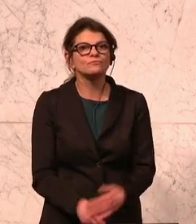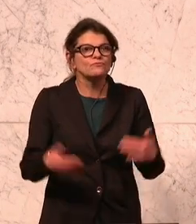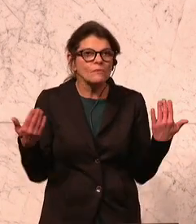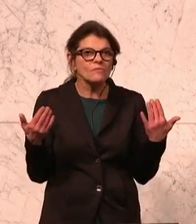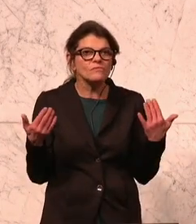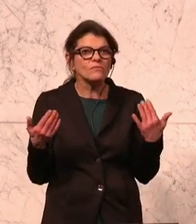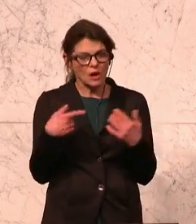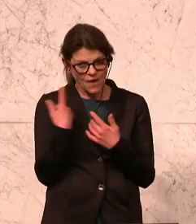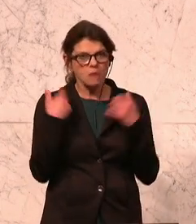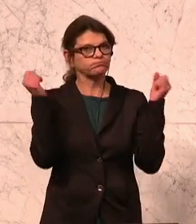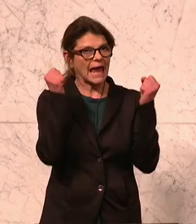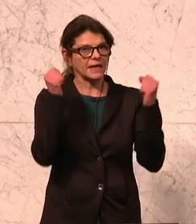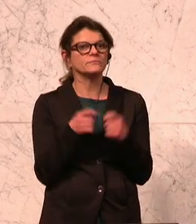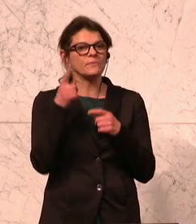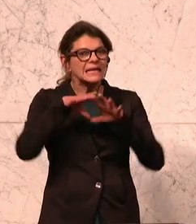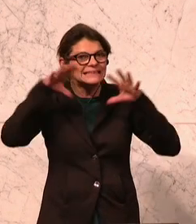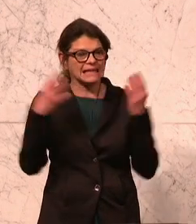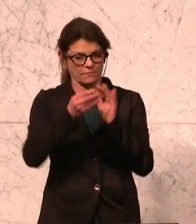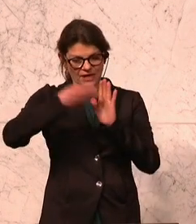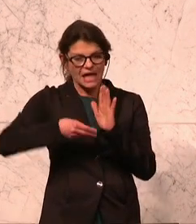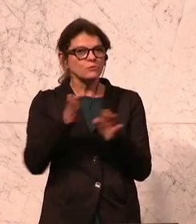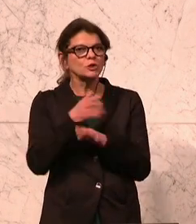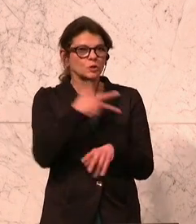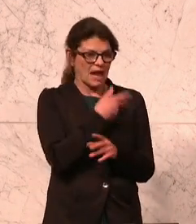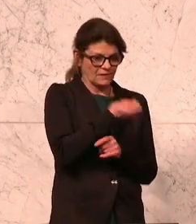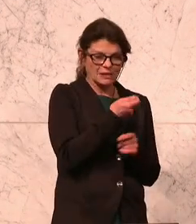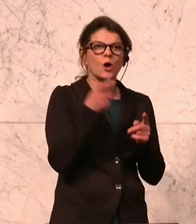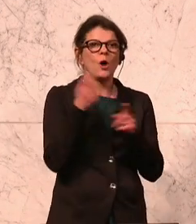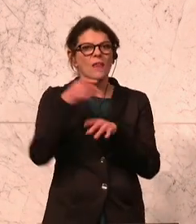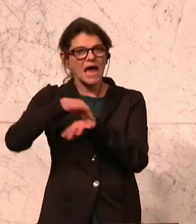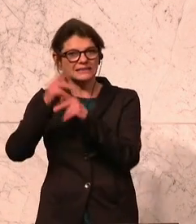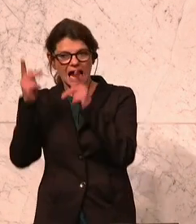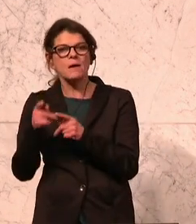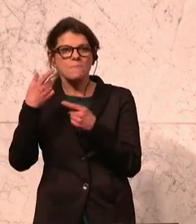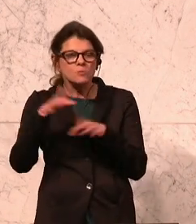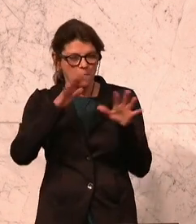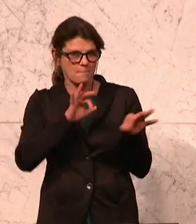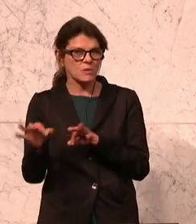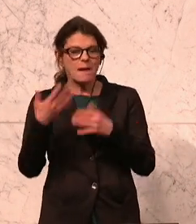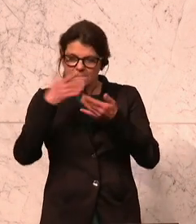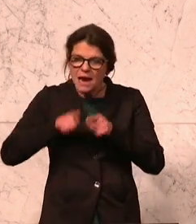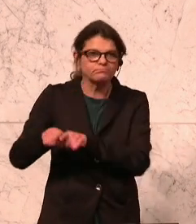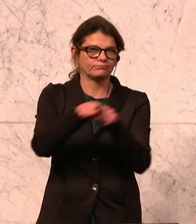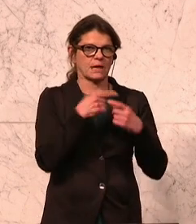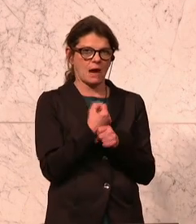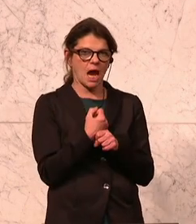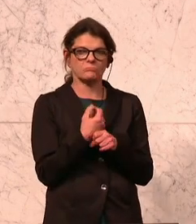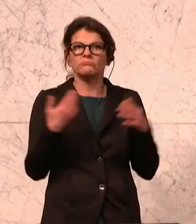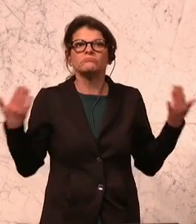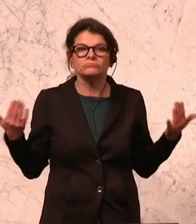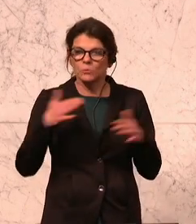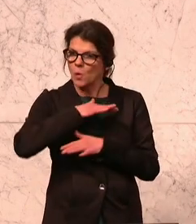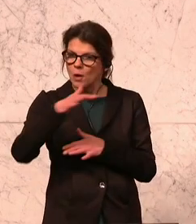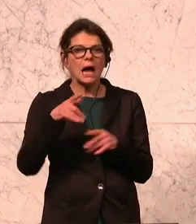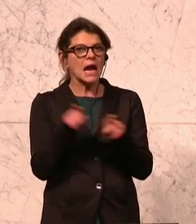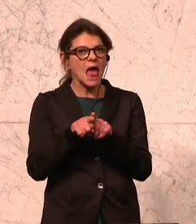Dazu haben wir uns geeinigt, dass der Gesamtvertrag zwischen Sozialversicherung und Ärztekammer modernisiert und vereinheitlicht wird. Dann heißt es überall